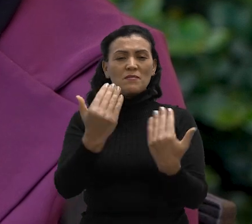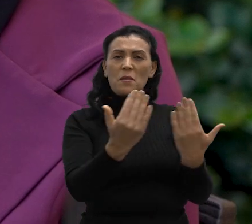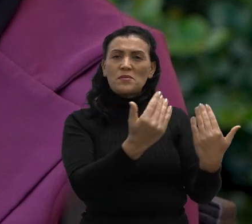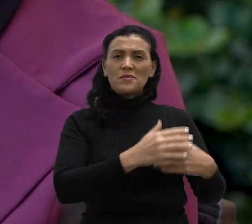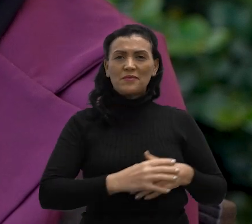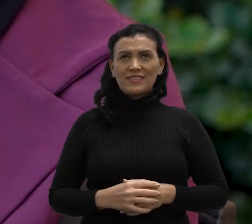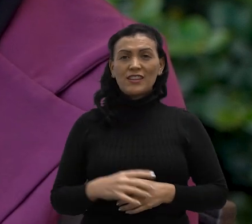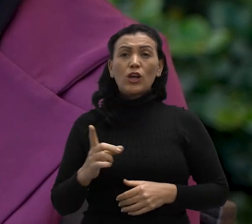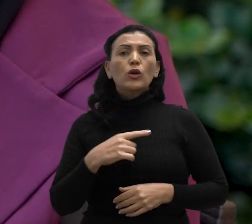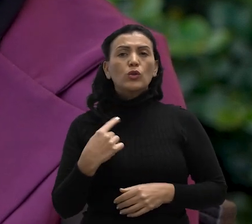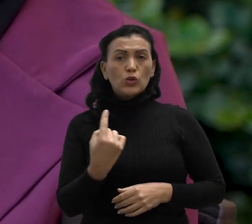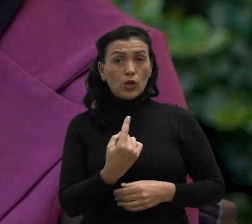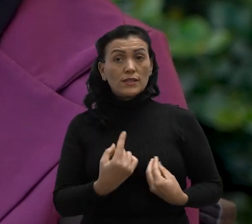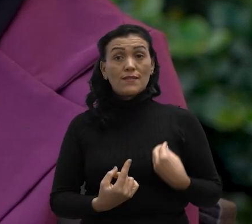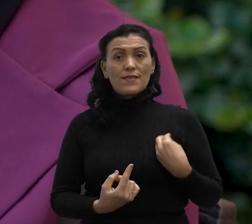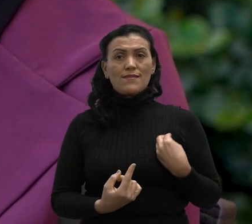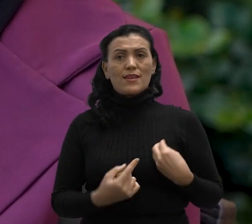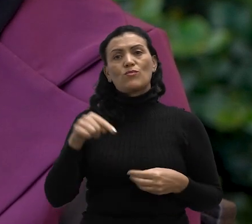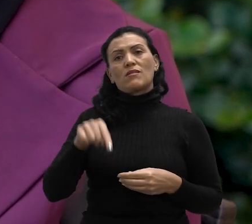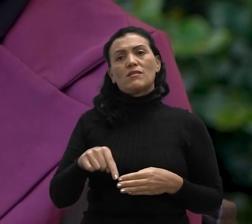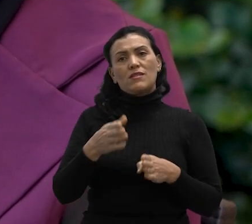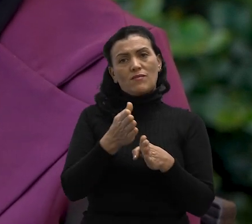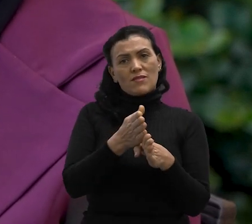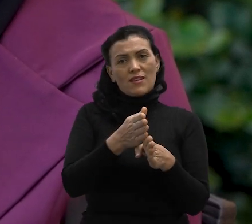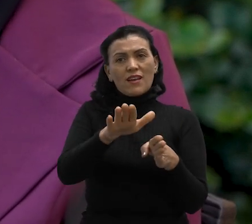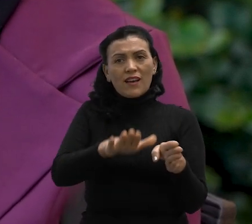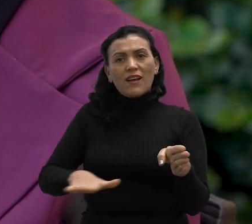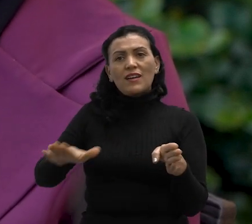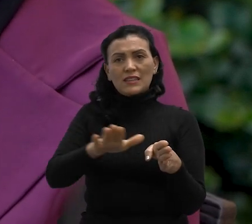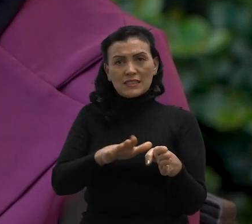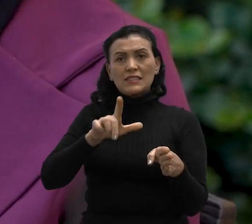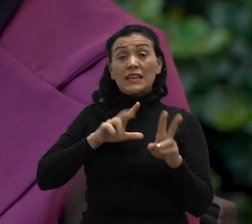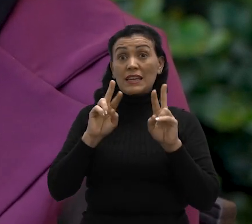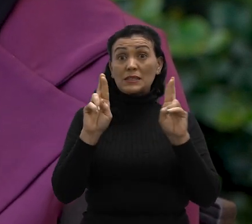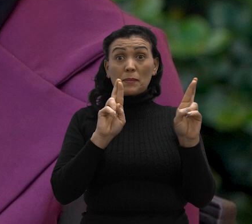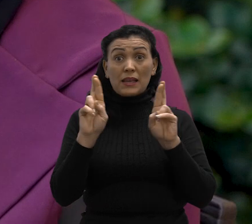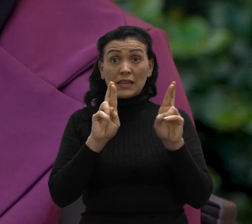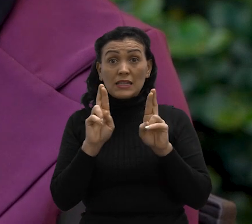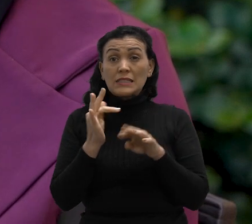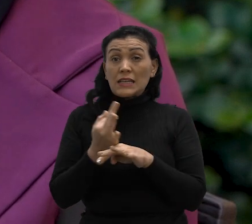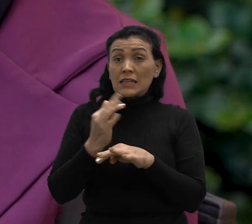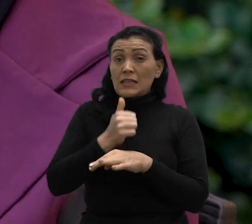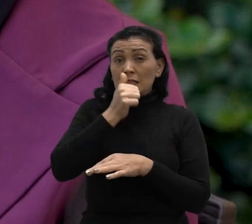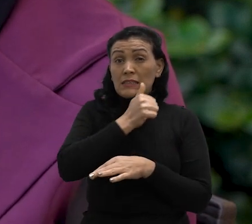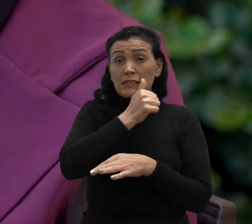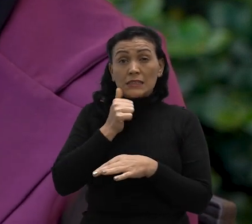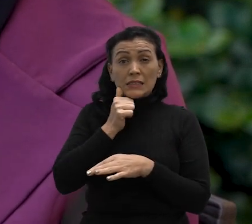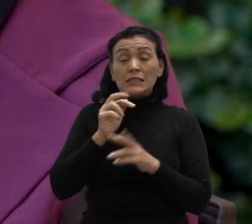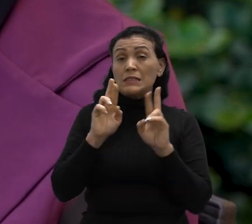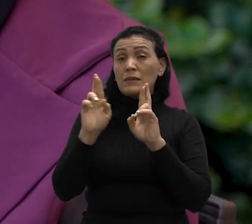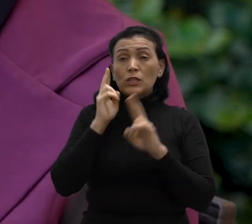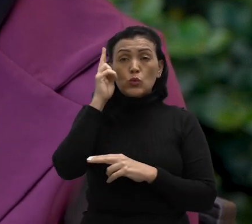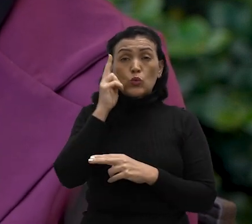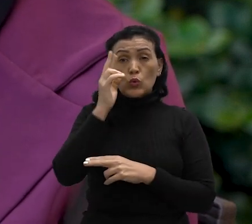فإنه إحنا كمان حتى فوق هيك موجودين في غزة على أمل، على تضحية، على طموح وأحلام لسه.